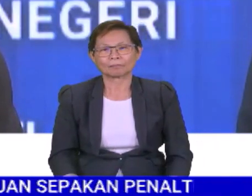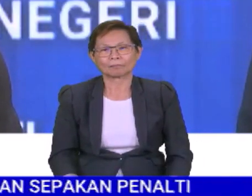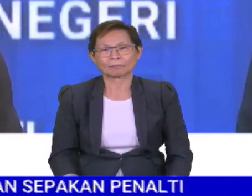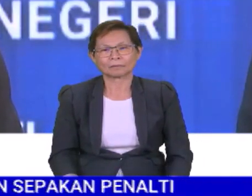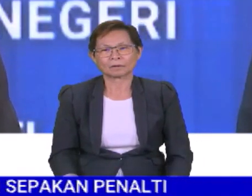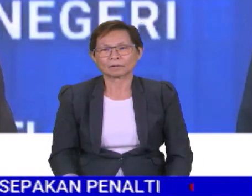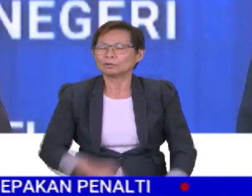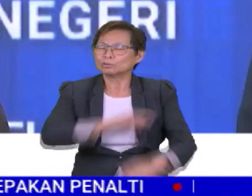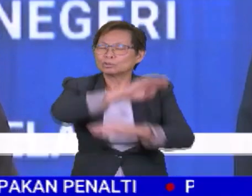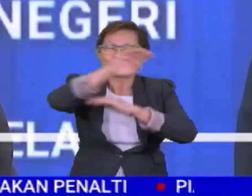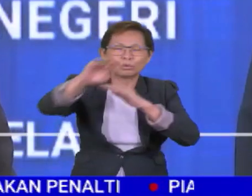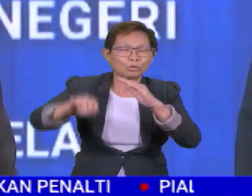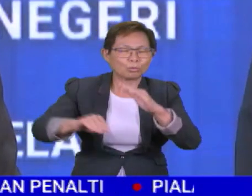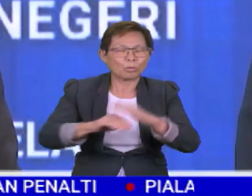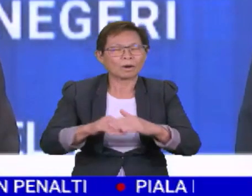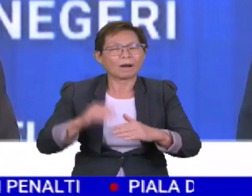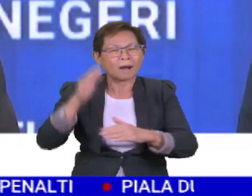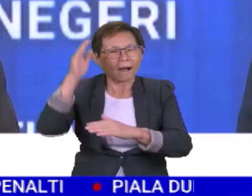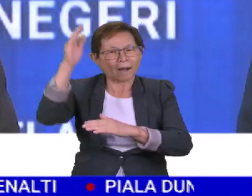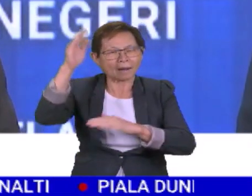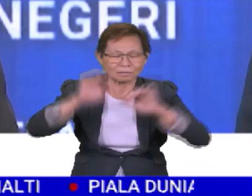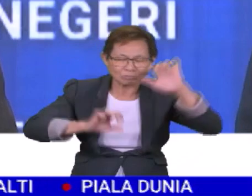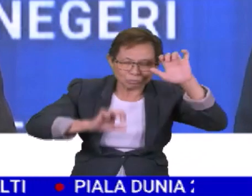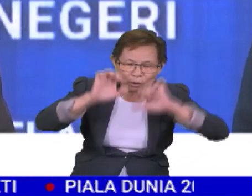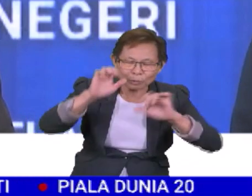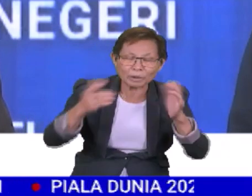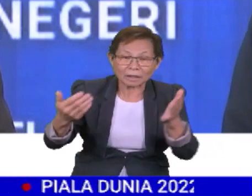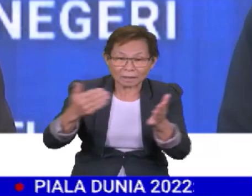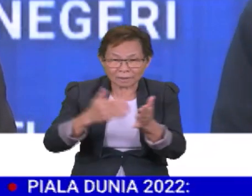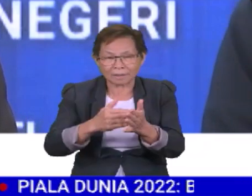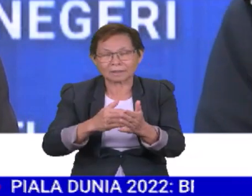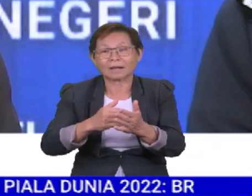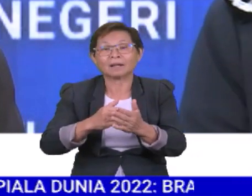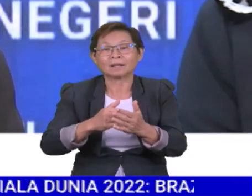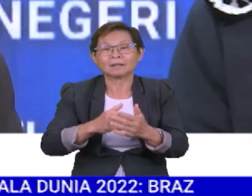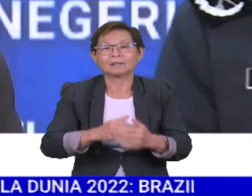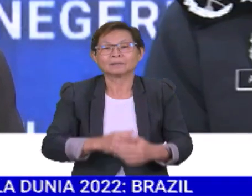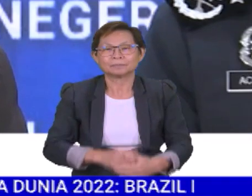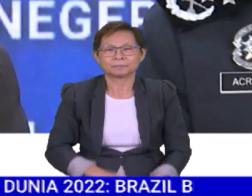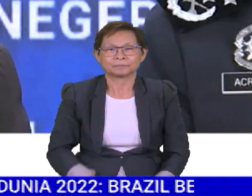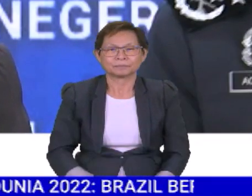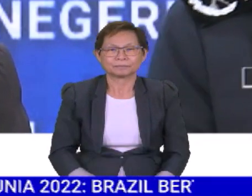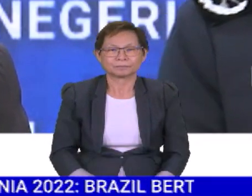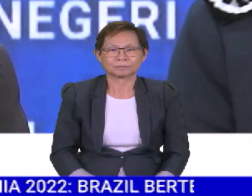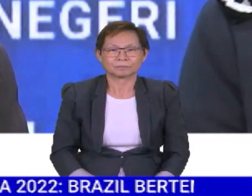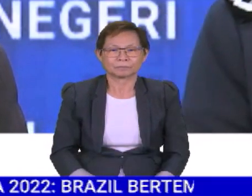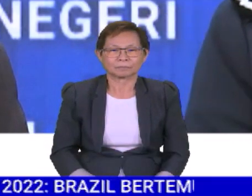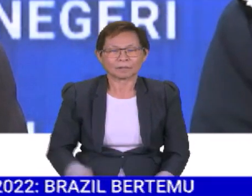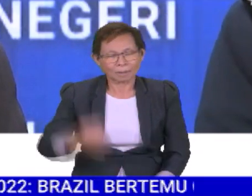itu semua akan diambil giro dan itu tadi dalam